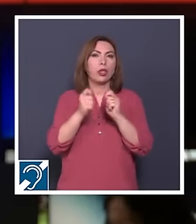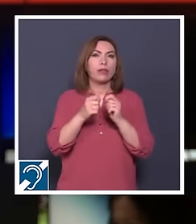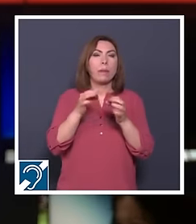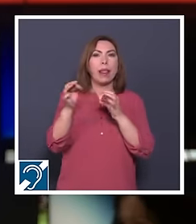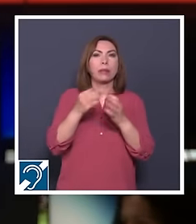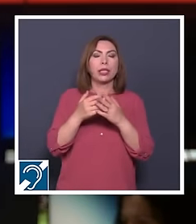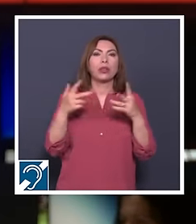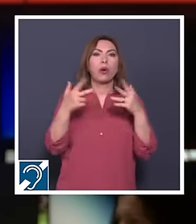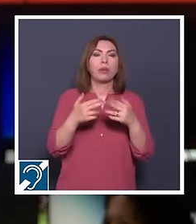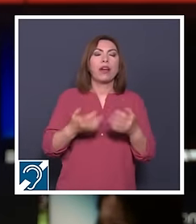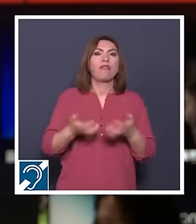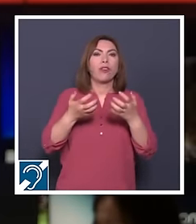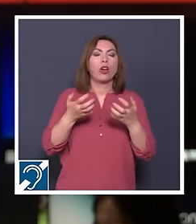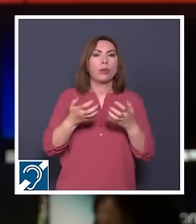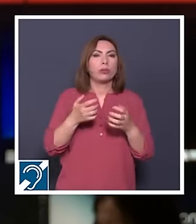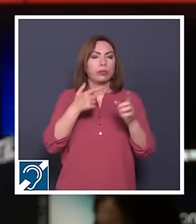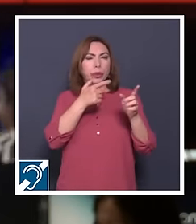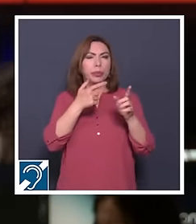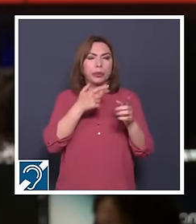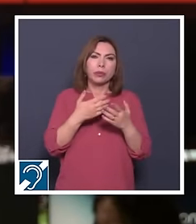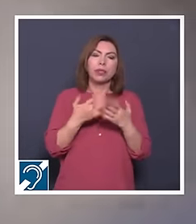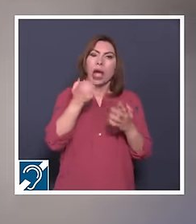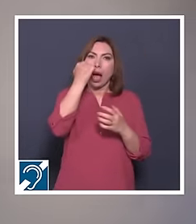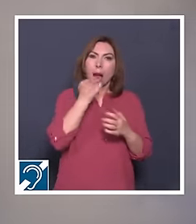încetare a focului, pe care Hamas l-a acceptat.